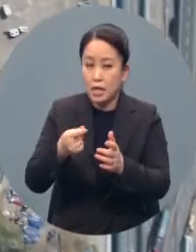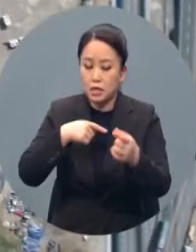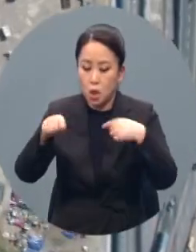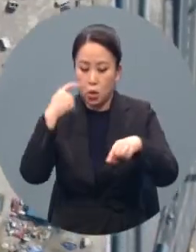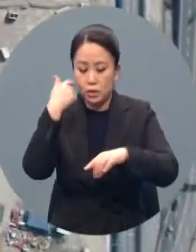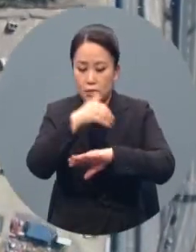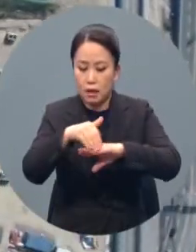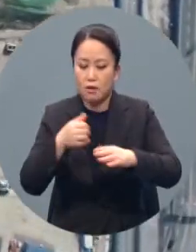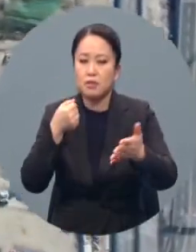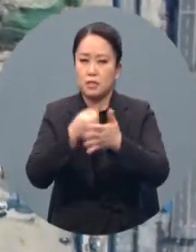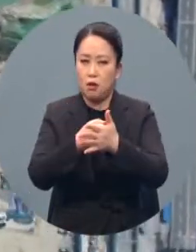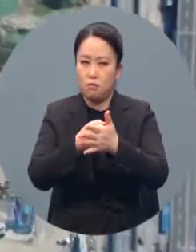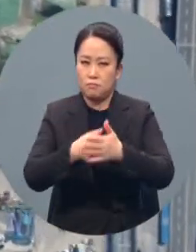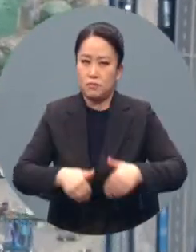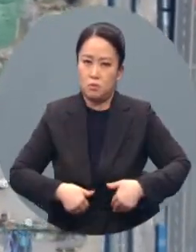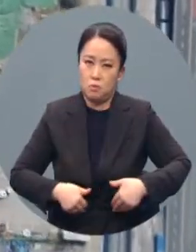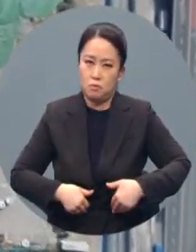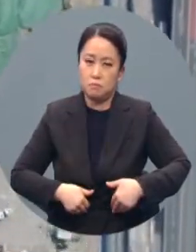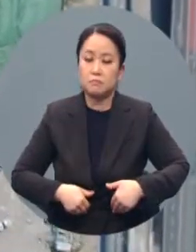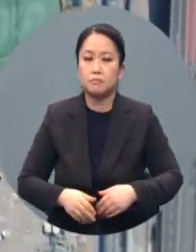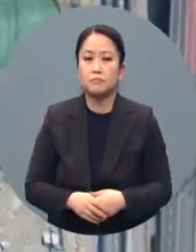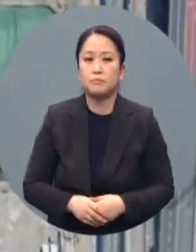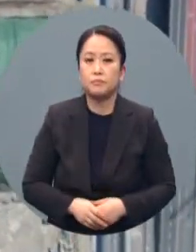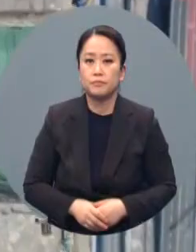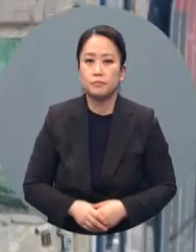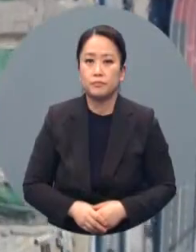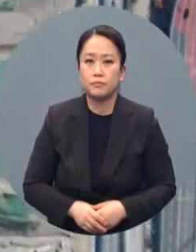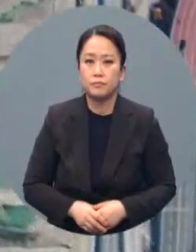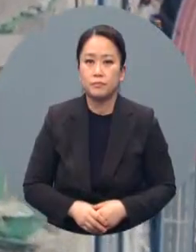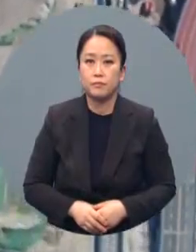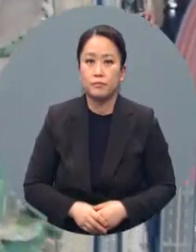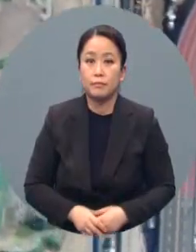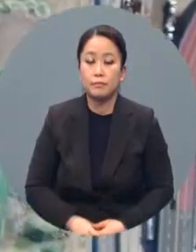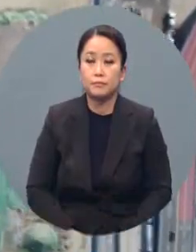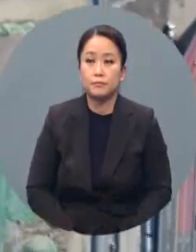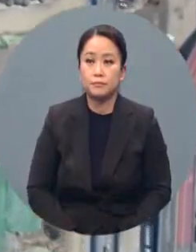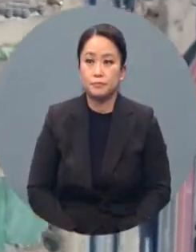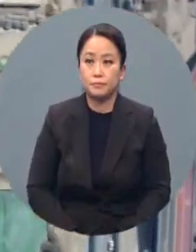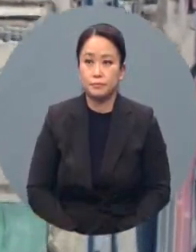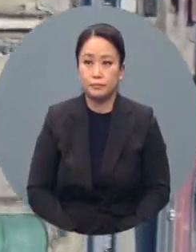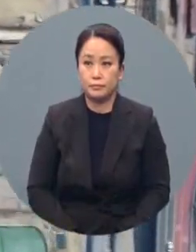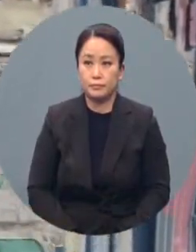정책 결정에 나서야 할 때라는 지적입니다. MBC 뉴스 민성빈입니다.